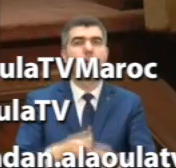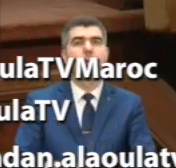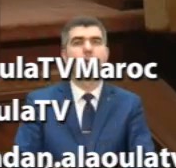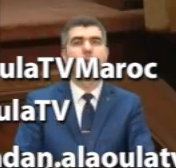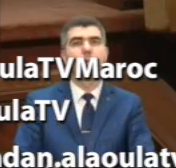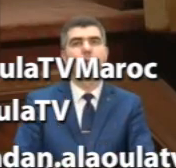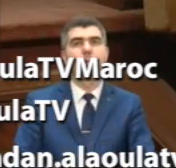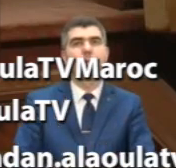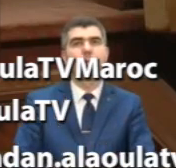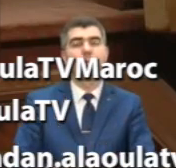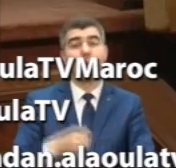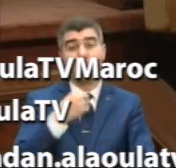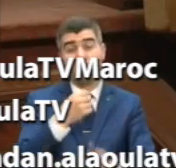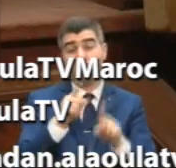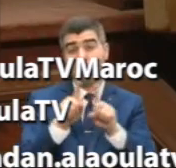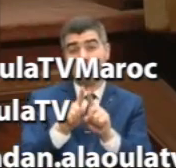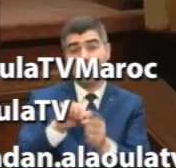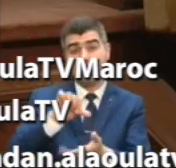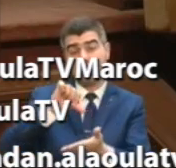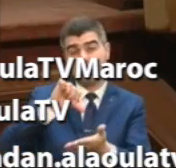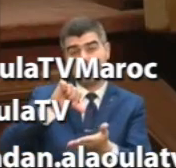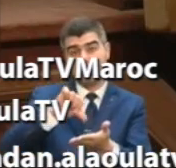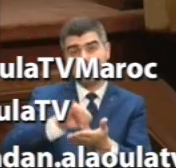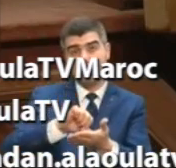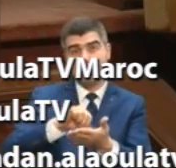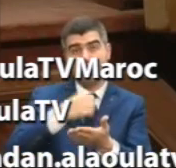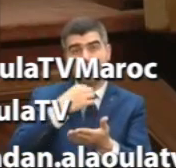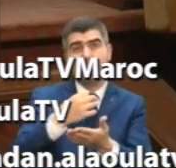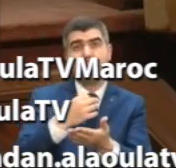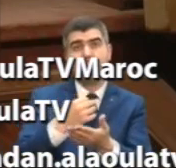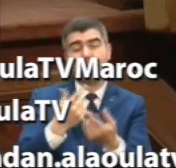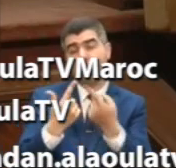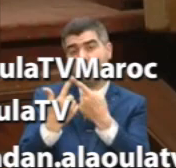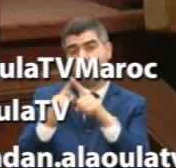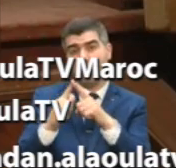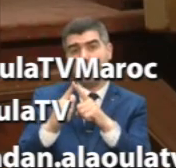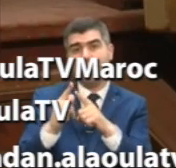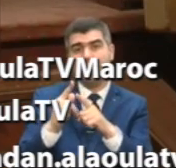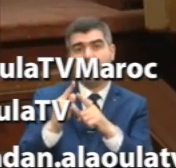مستوى حمريه، هذه يعني منطقة اللي